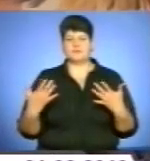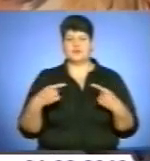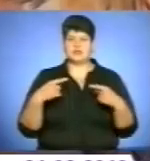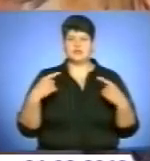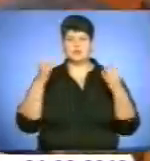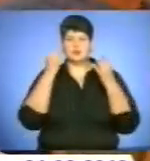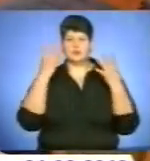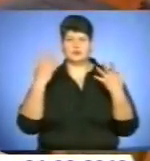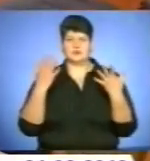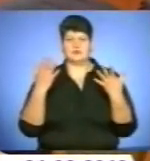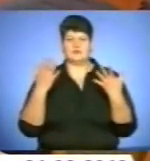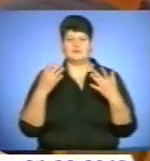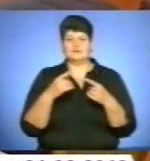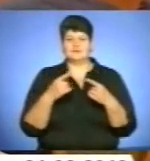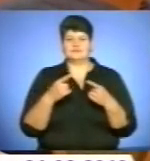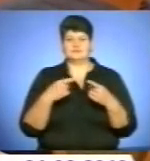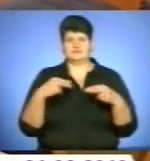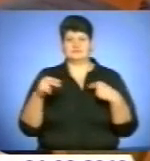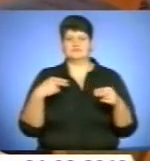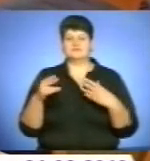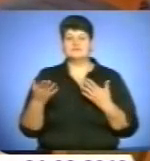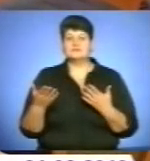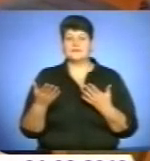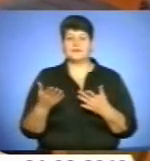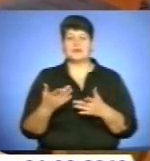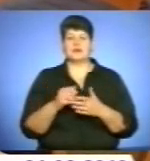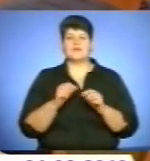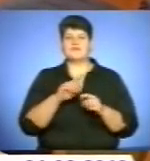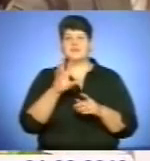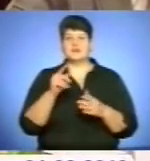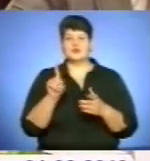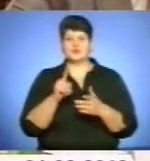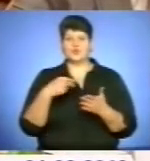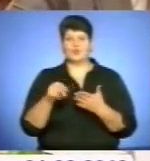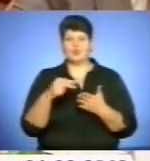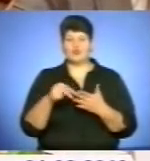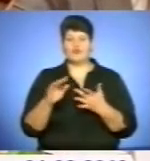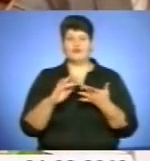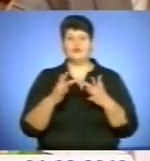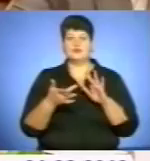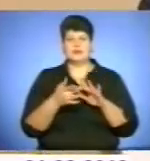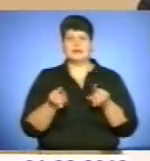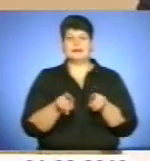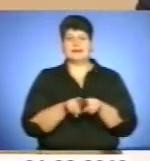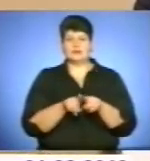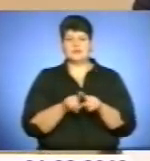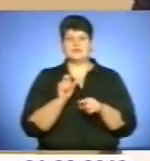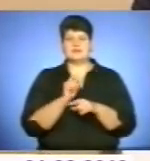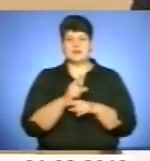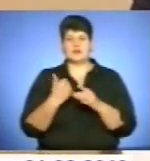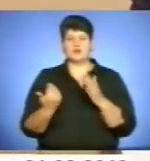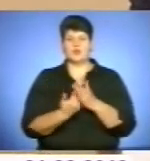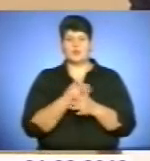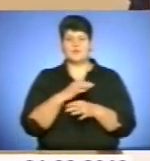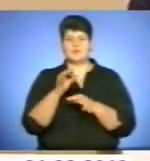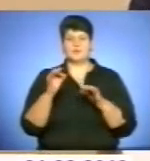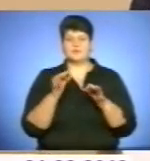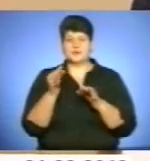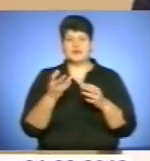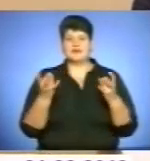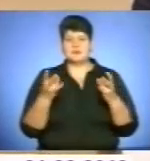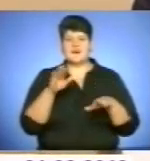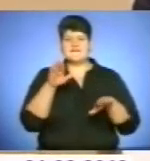форматов торговли. Захист споживачів, що купують в інтернеті – теж завдання нового законопроекту. Микола Азаров наполягає, необхідно